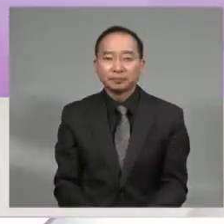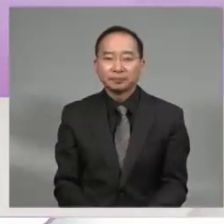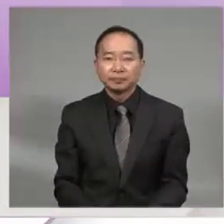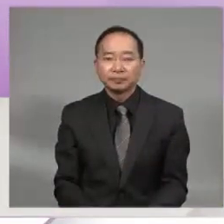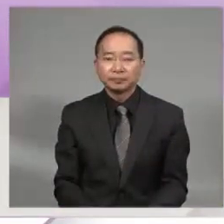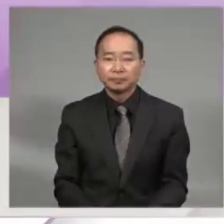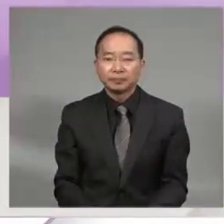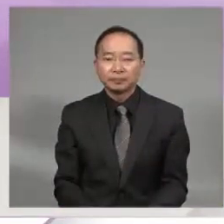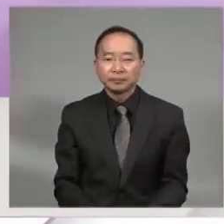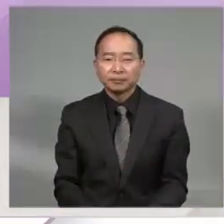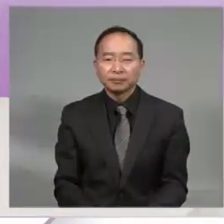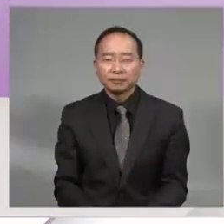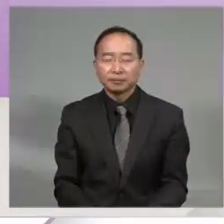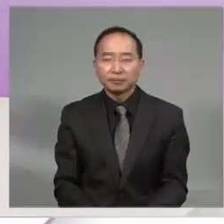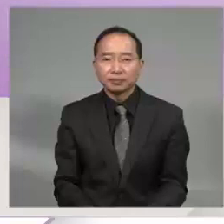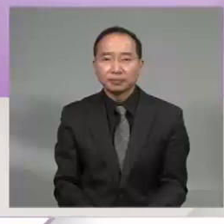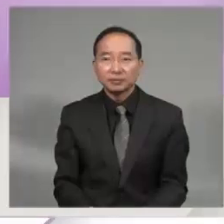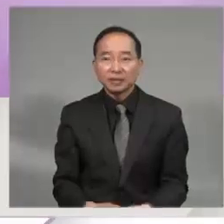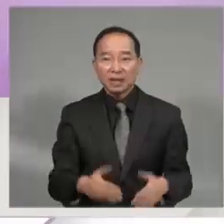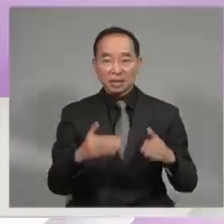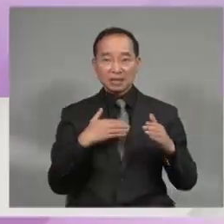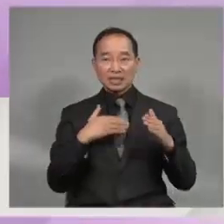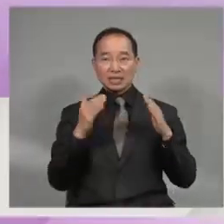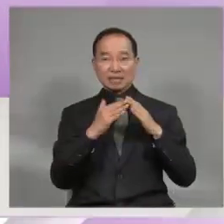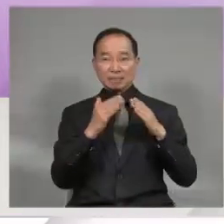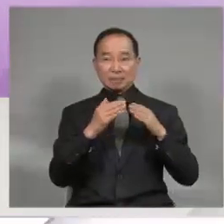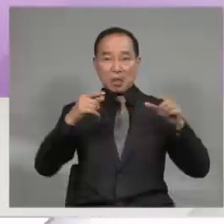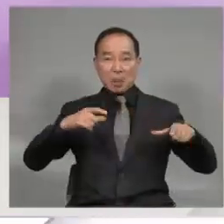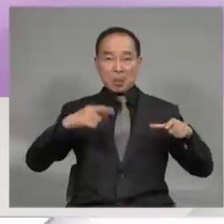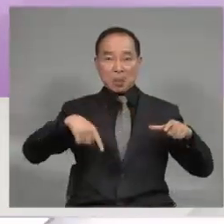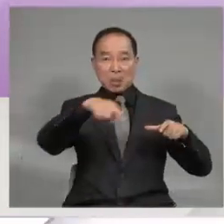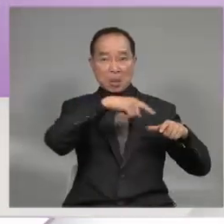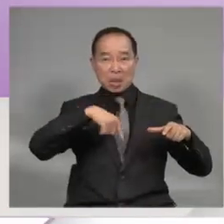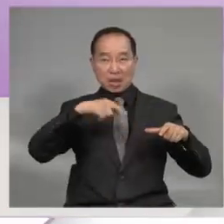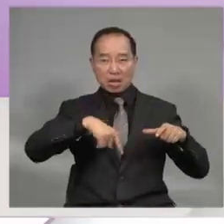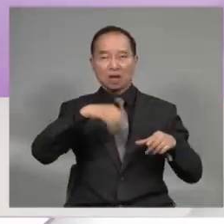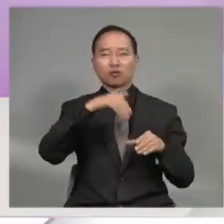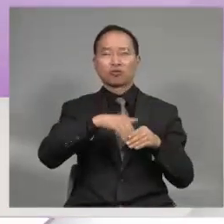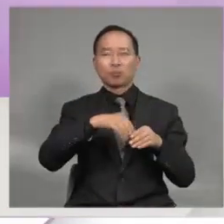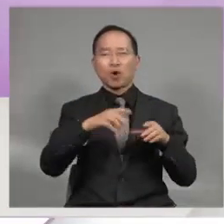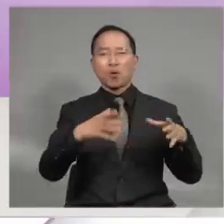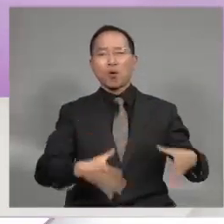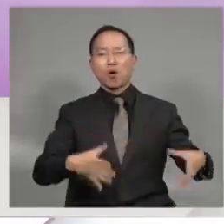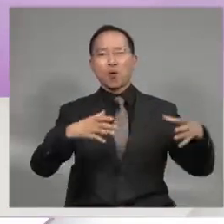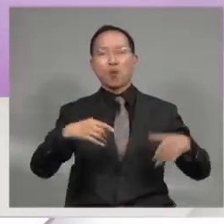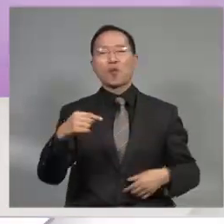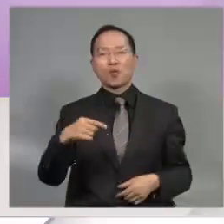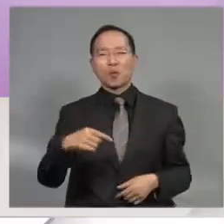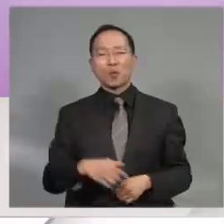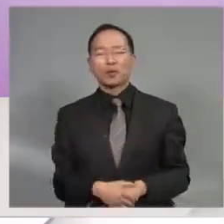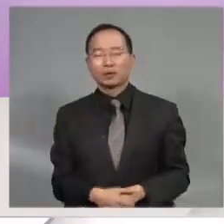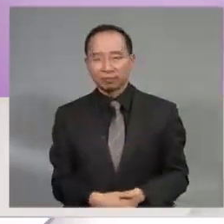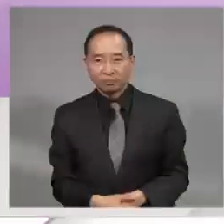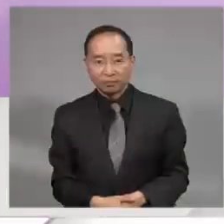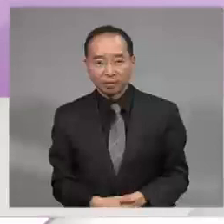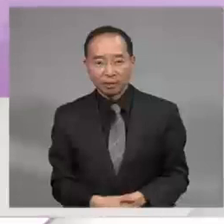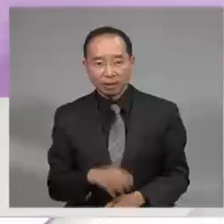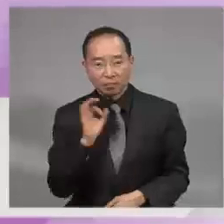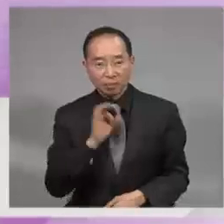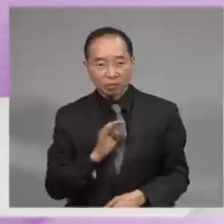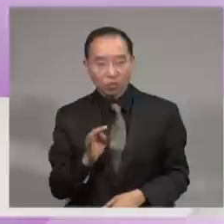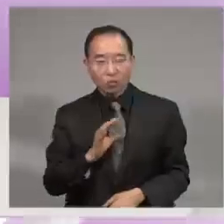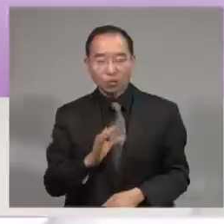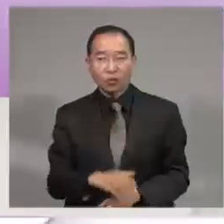자, 저건 이제 관내, 네, 관내. 투표 용지가 담겨 있는 투표함입니다. 아우 아까 저 굉장히 놀라운 사실을